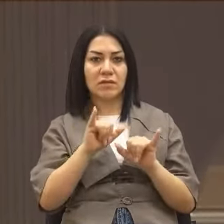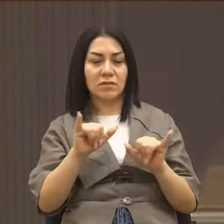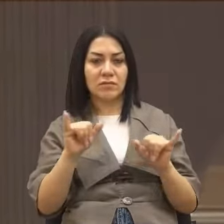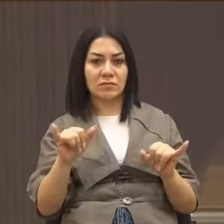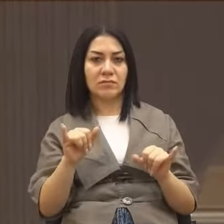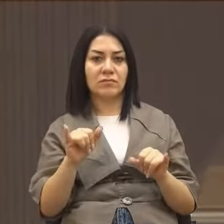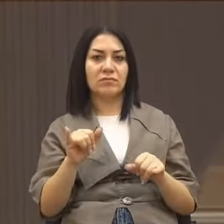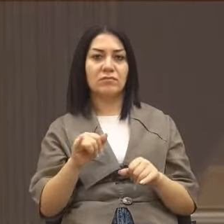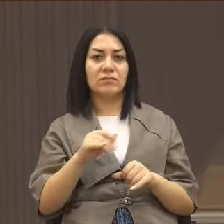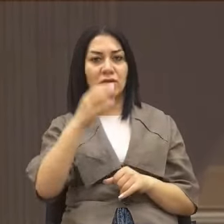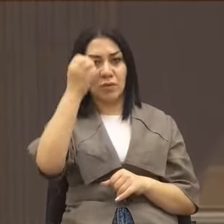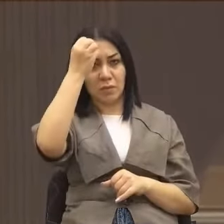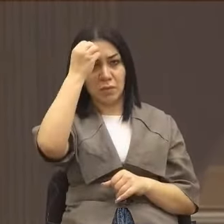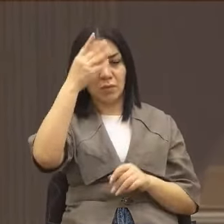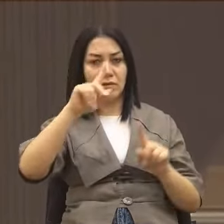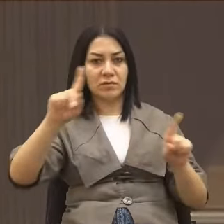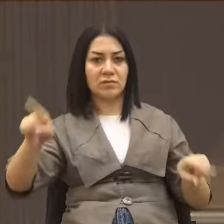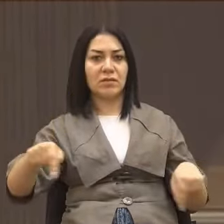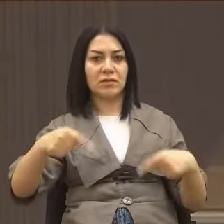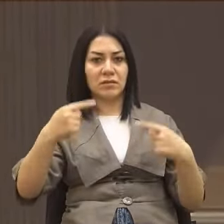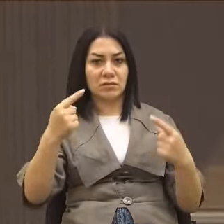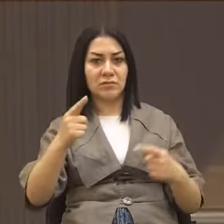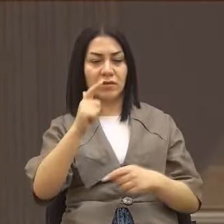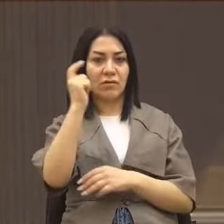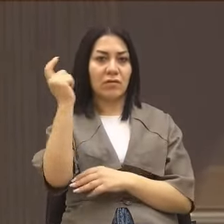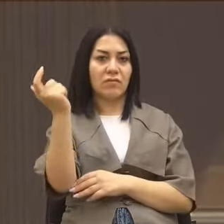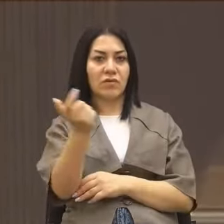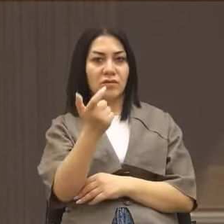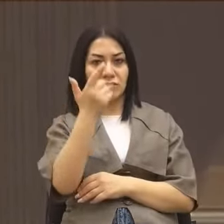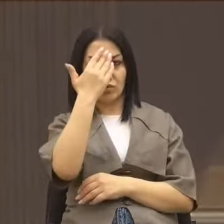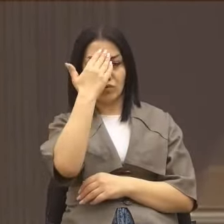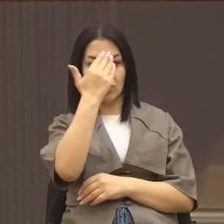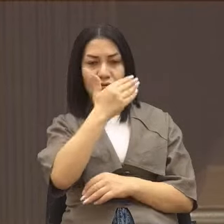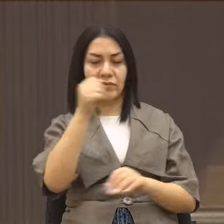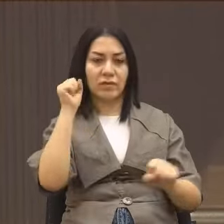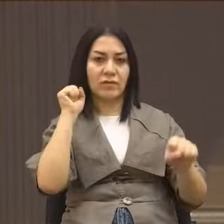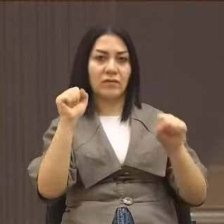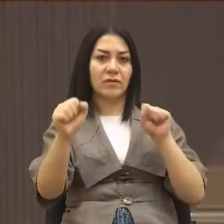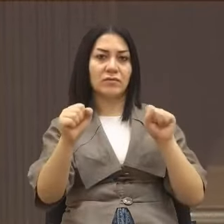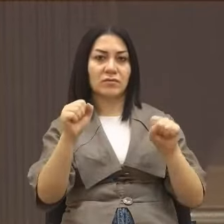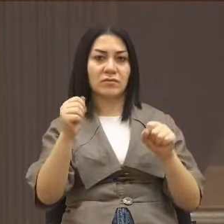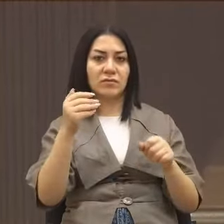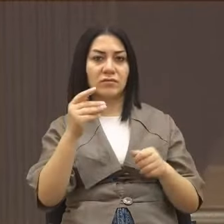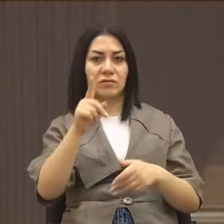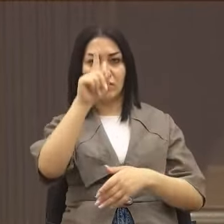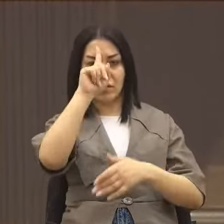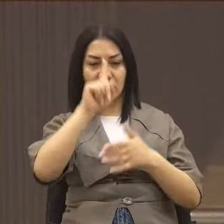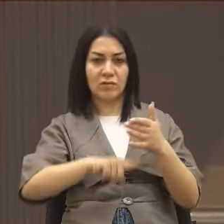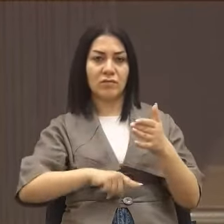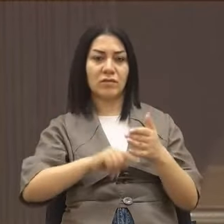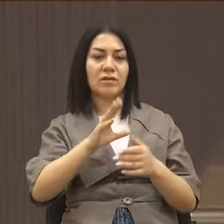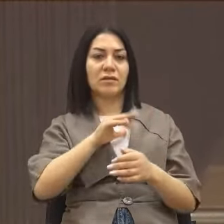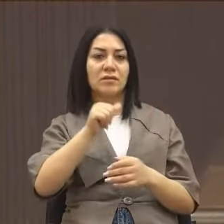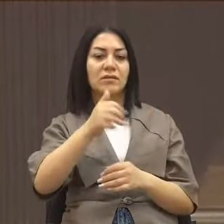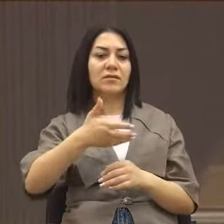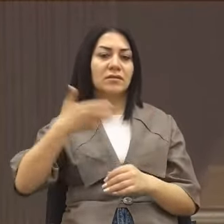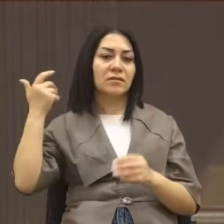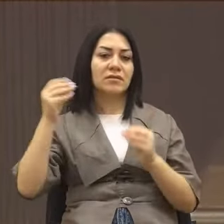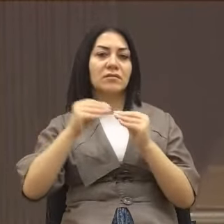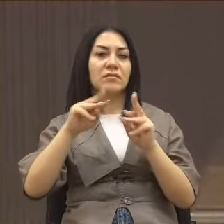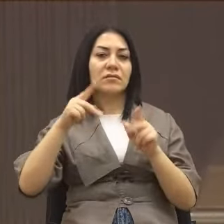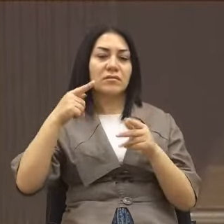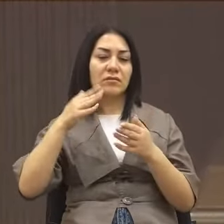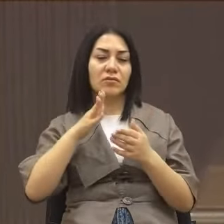զարգացման, բարեկեցության բարձրացման, անկախության եւ ժողովրդավարության, որին հավատարիմ ենք եղել անցյալ